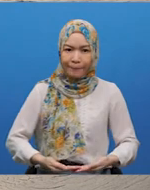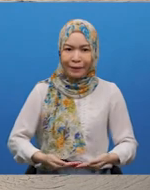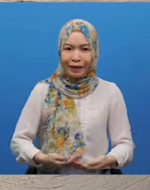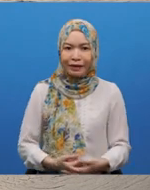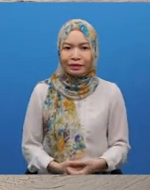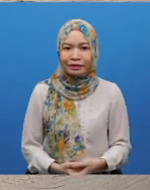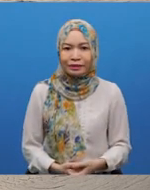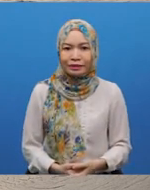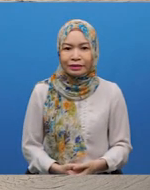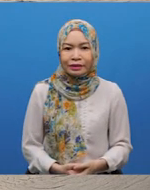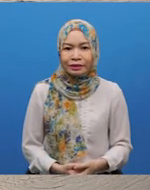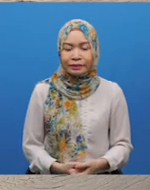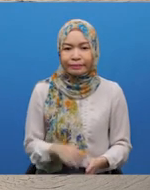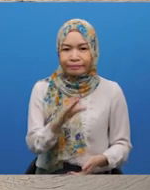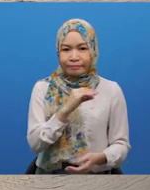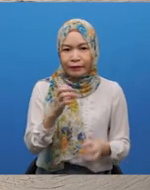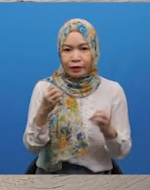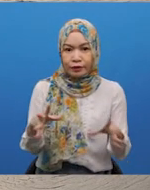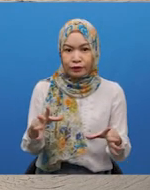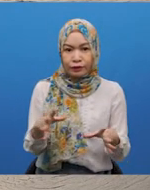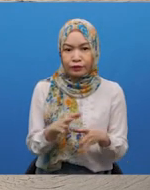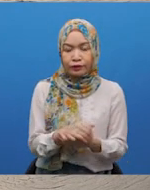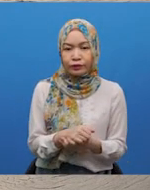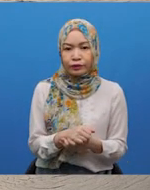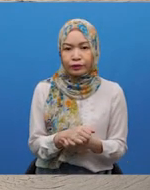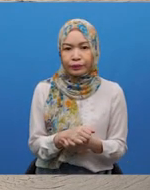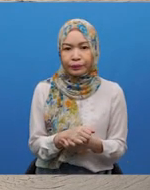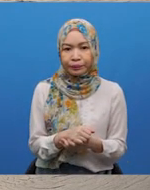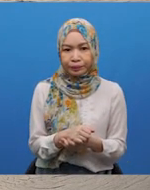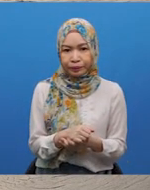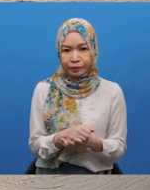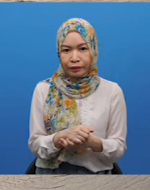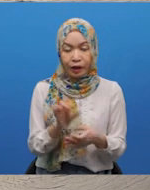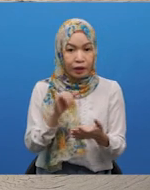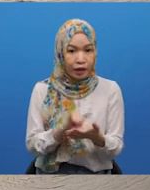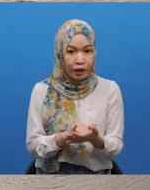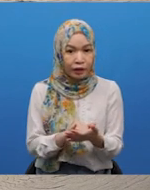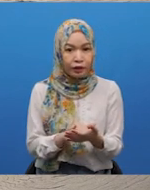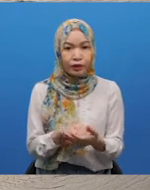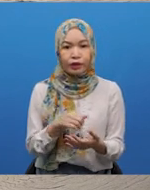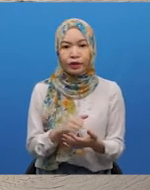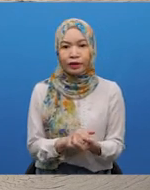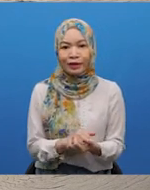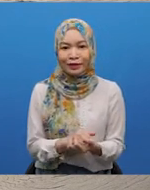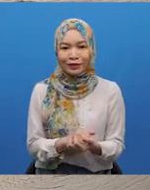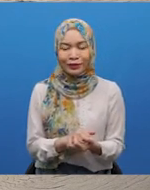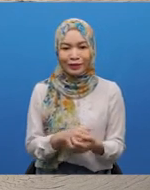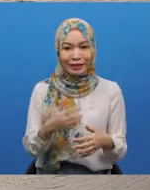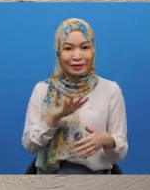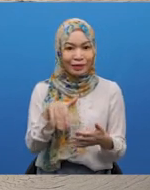Setelah lama memegang tampuk pemerintahan dalam suasana yang aman dan penuh